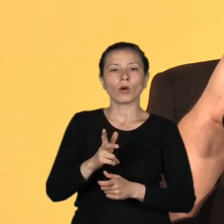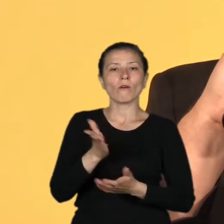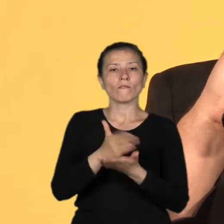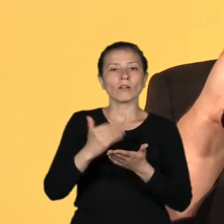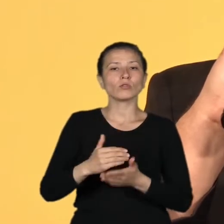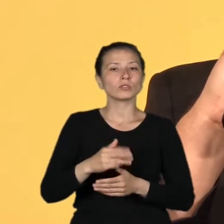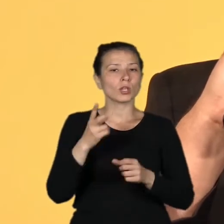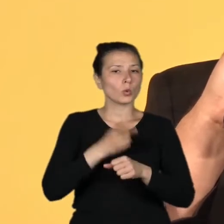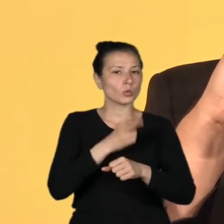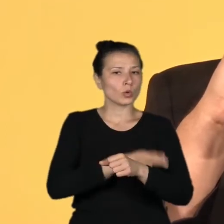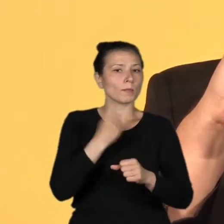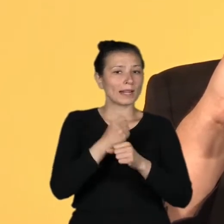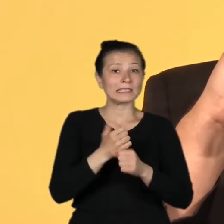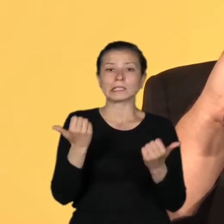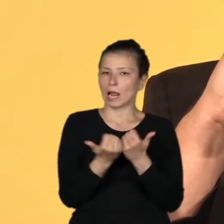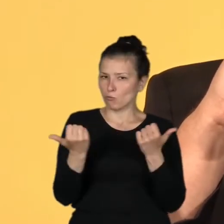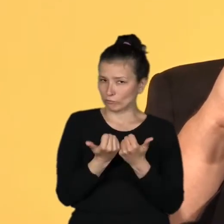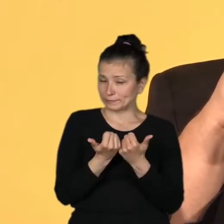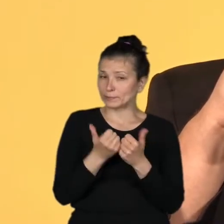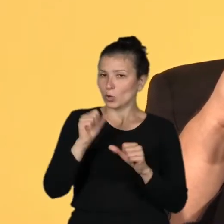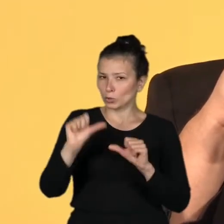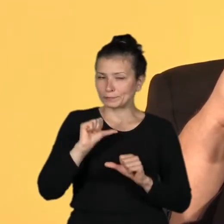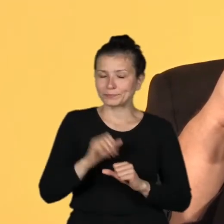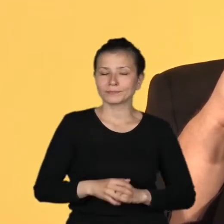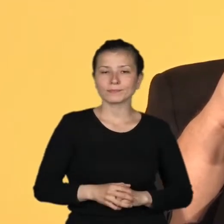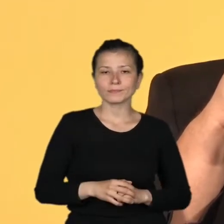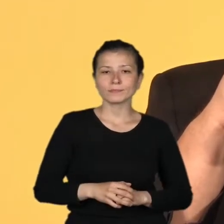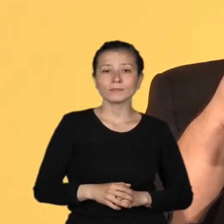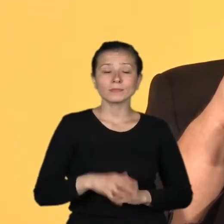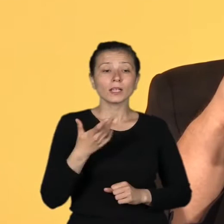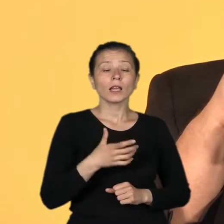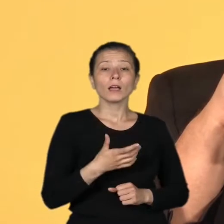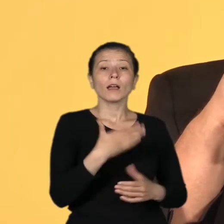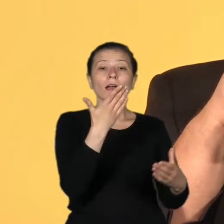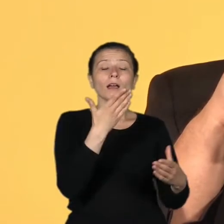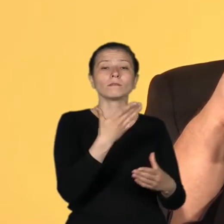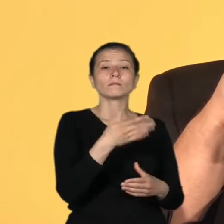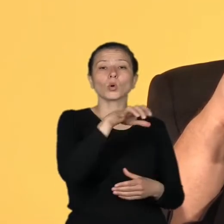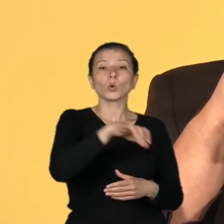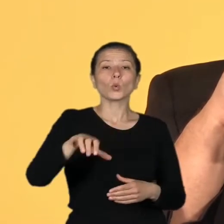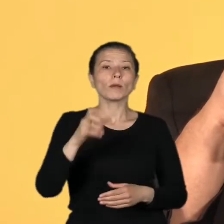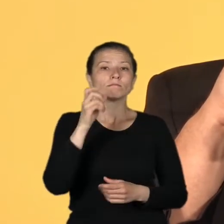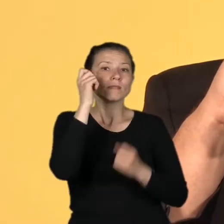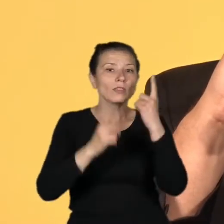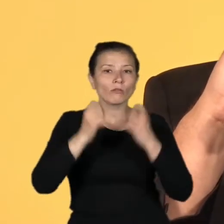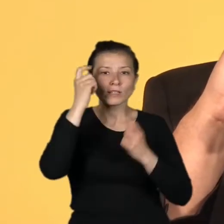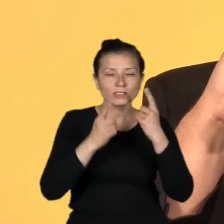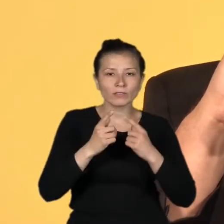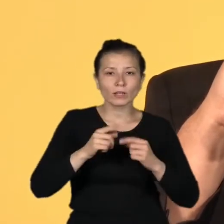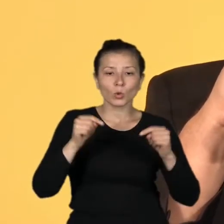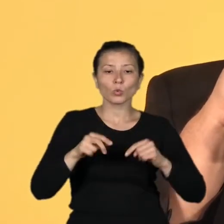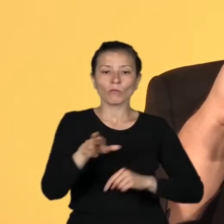Urząd Pracy w Krakowie. Podmioty tak zwane innowacyjne, które są w naszym regionie,